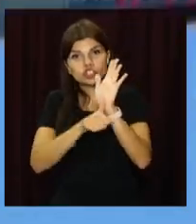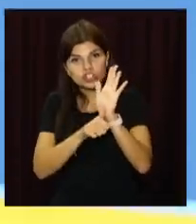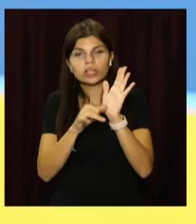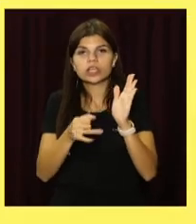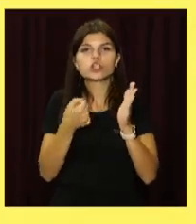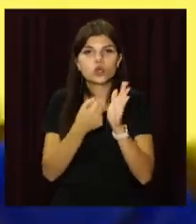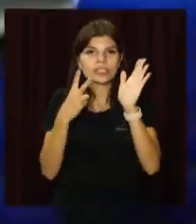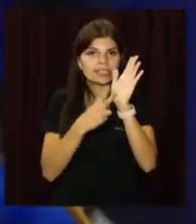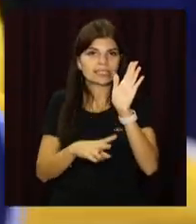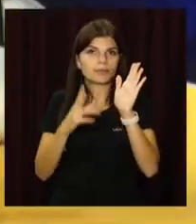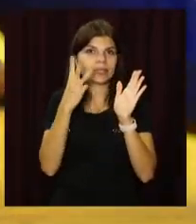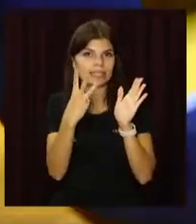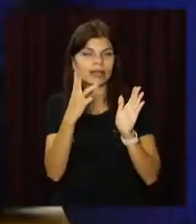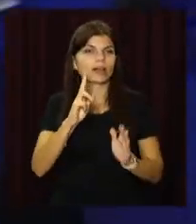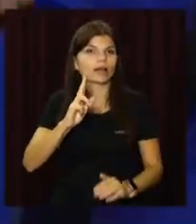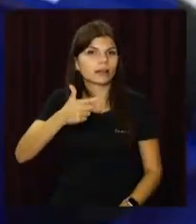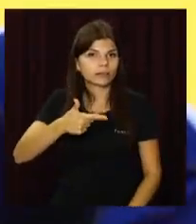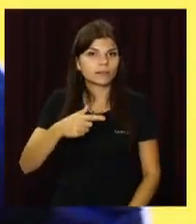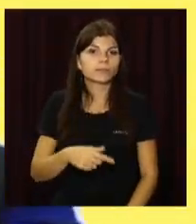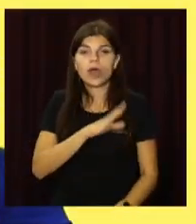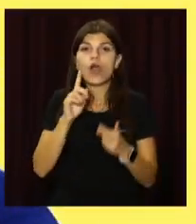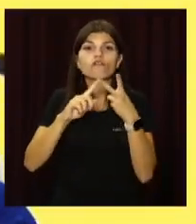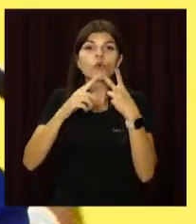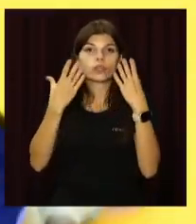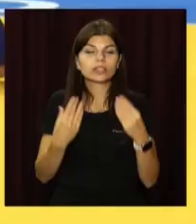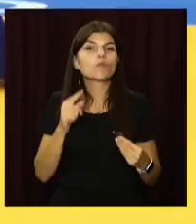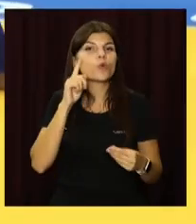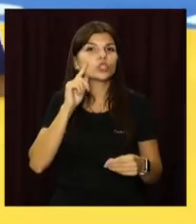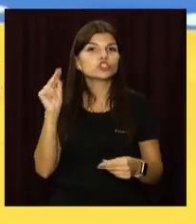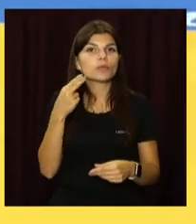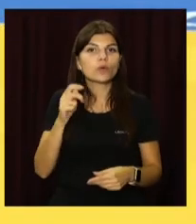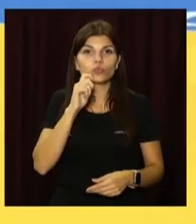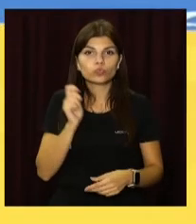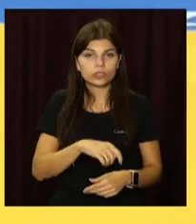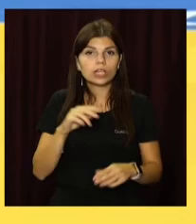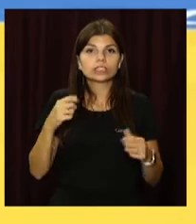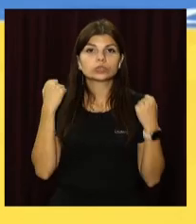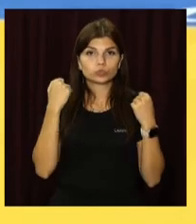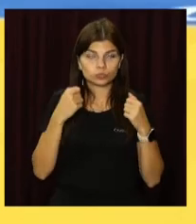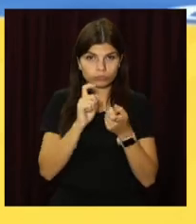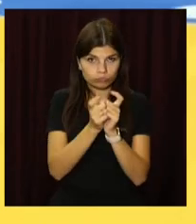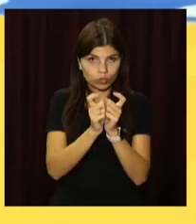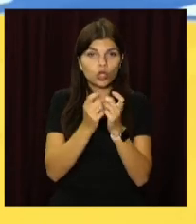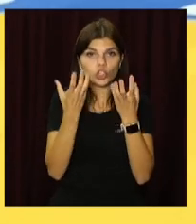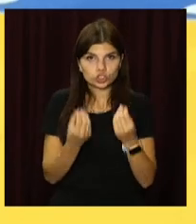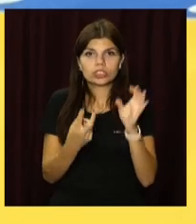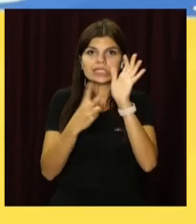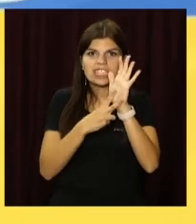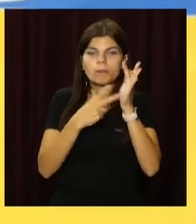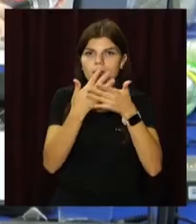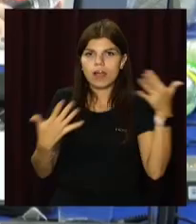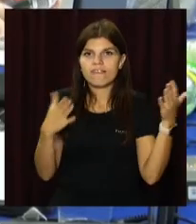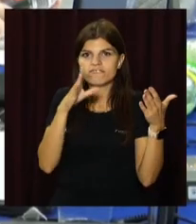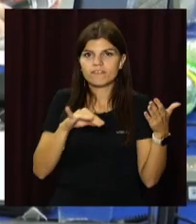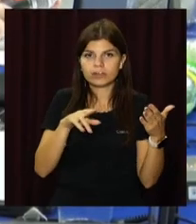та до 73 кілограмів. У другий день молодіжного чемпіонату України спортсмени боротимуться ще в 7 вагових